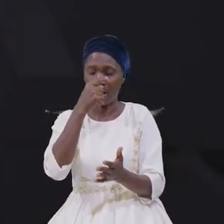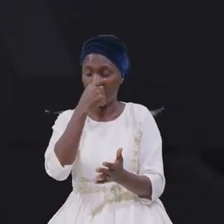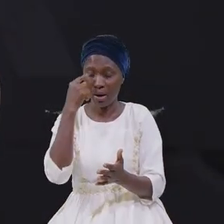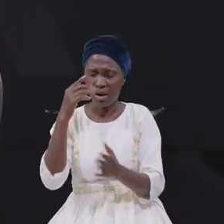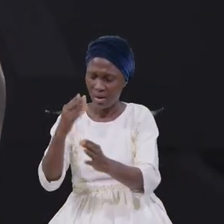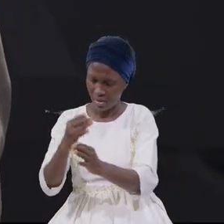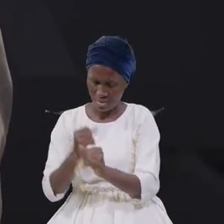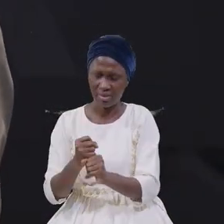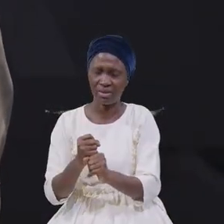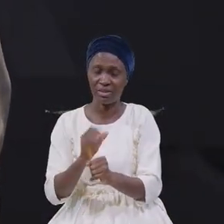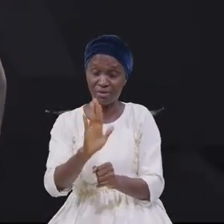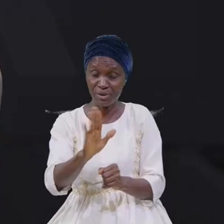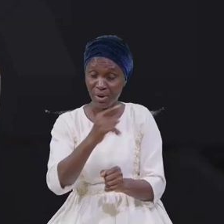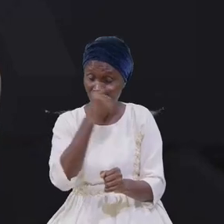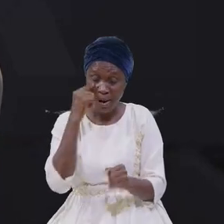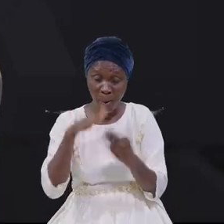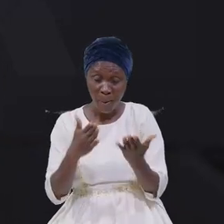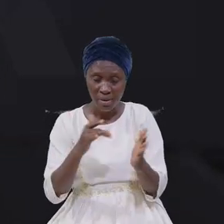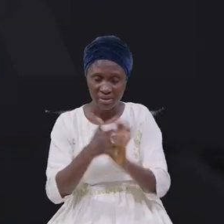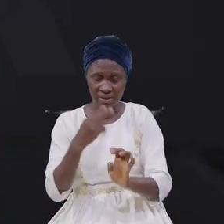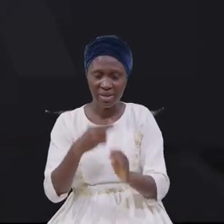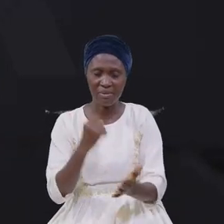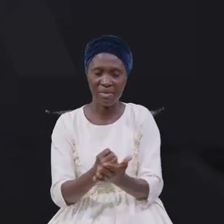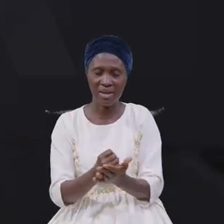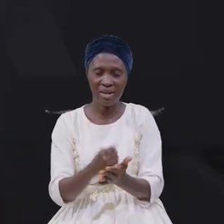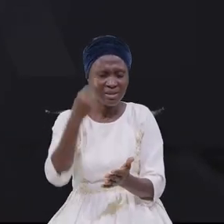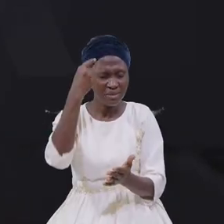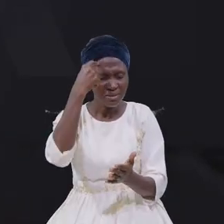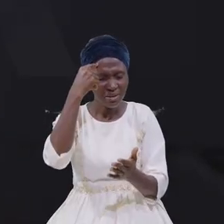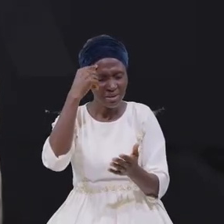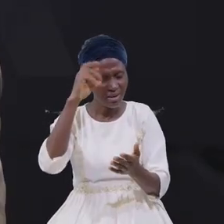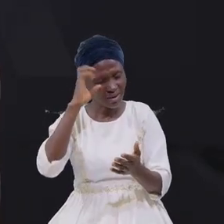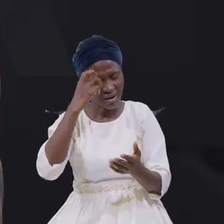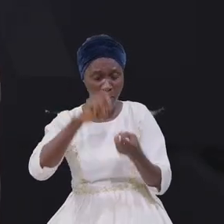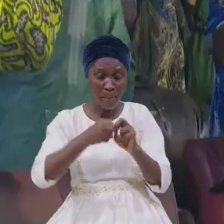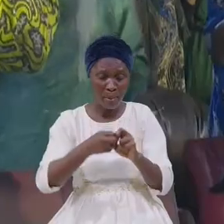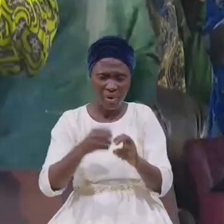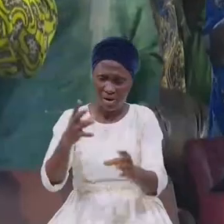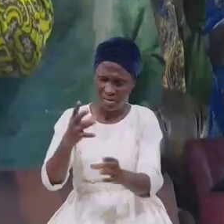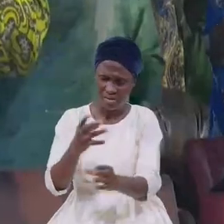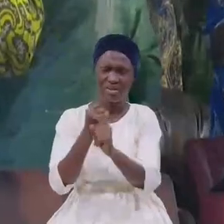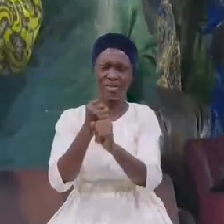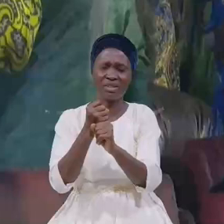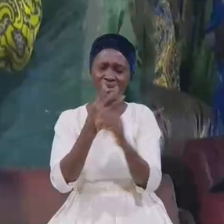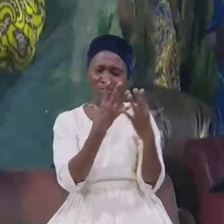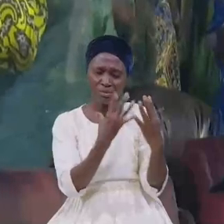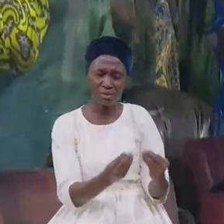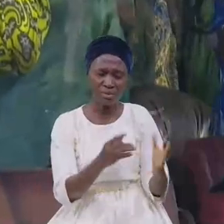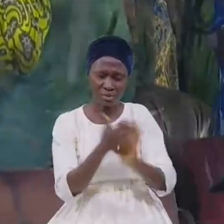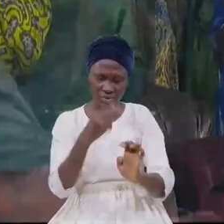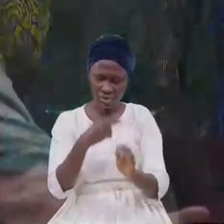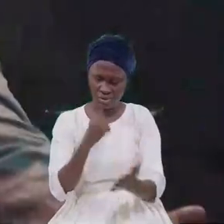Les yeux aveugles, recevez votre vision. Les problèmes mentaux, recevez la solution.